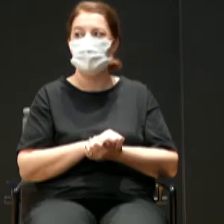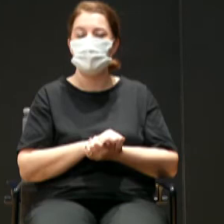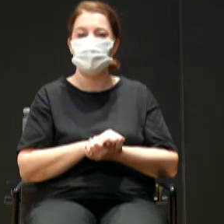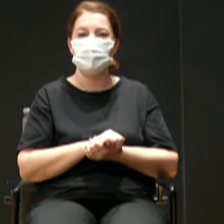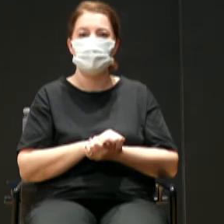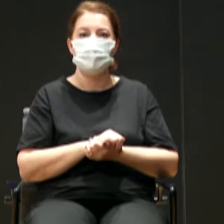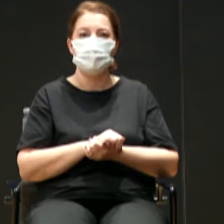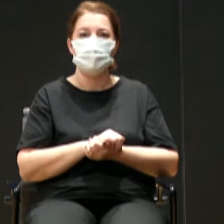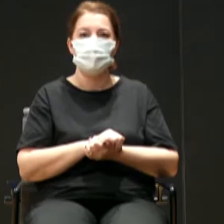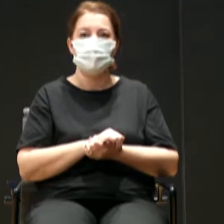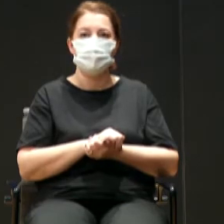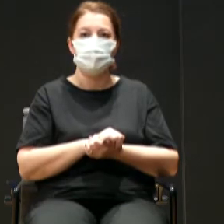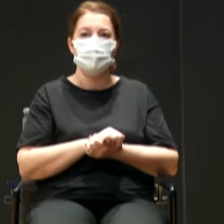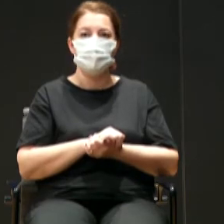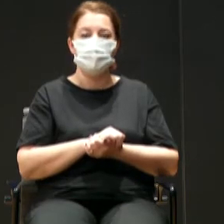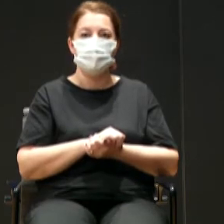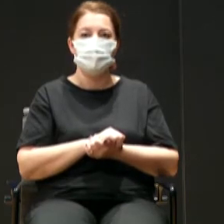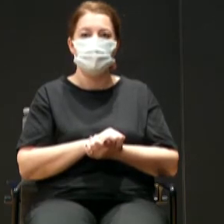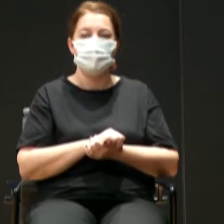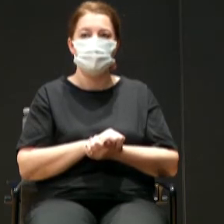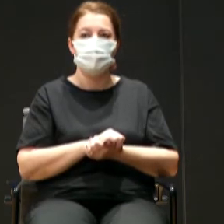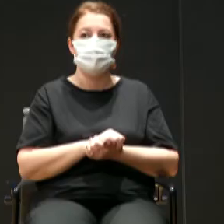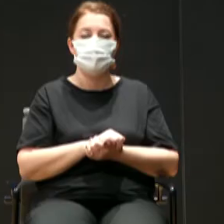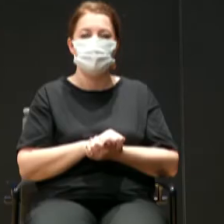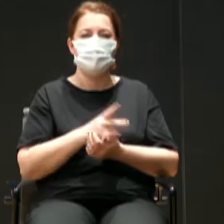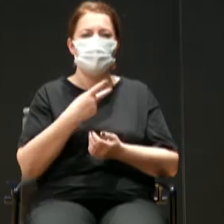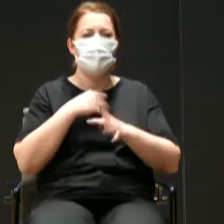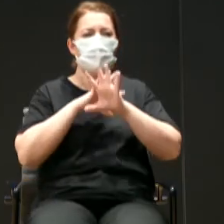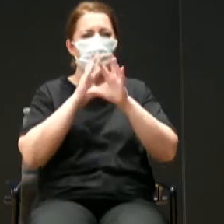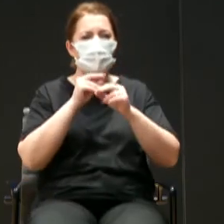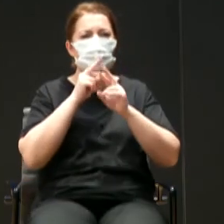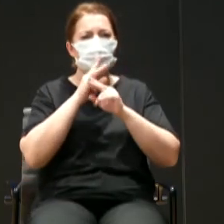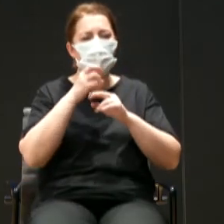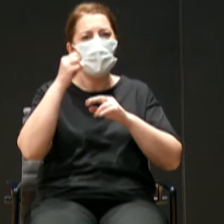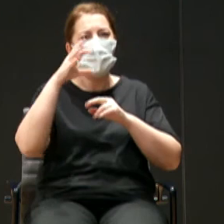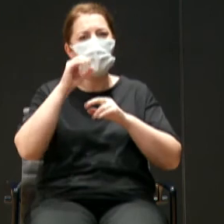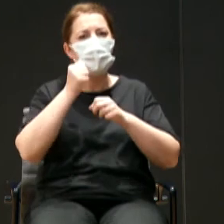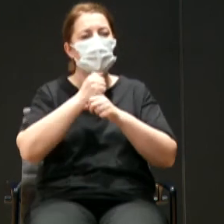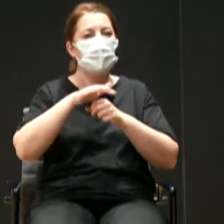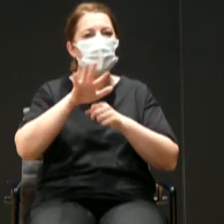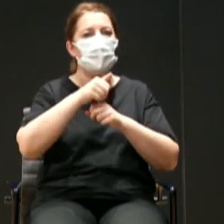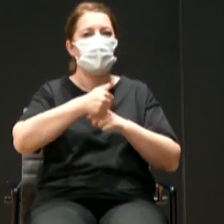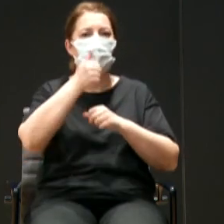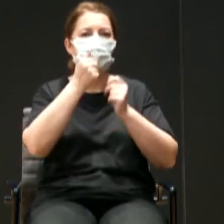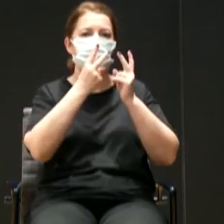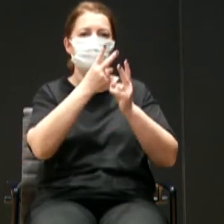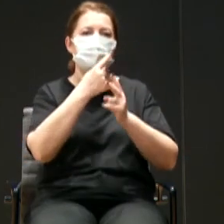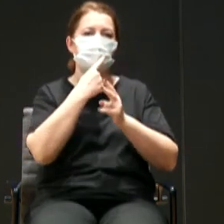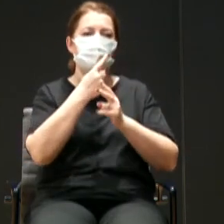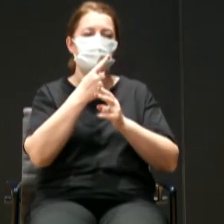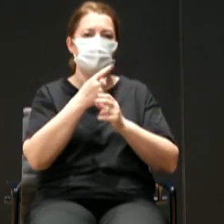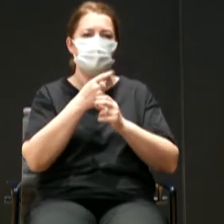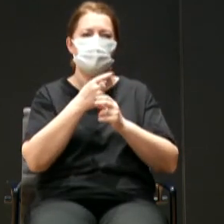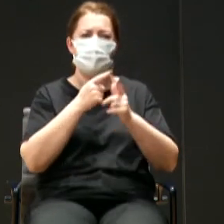Başkanım, şimdi ben her konuşmamda AKP Genel Başkanı diye konuştum. Bir kere onu düzelsin.